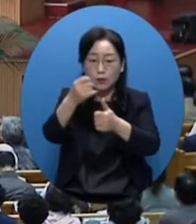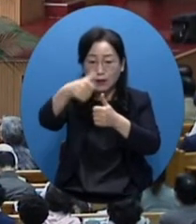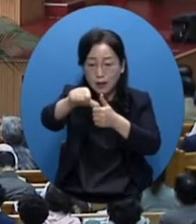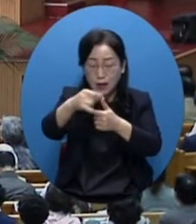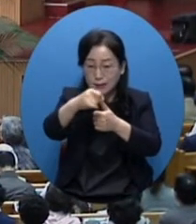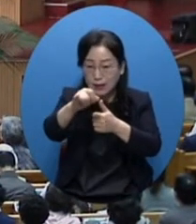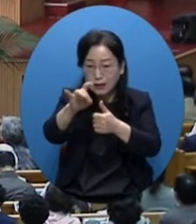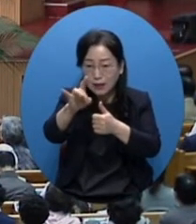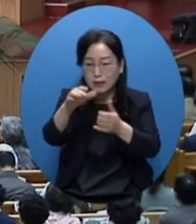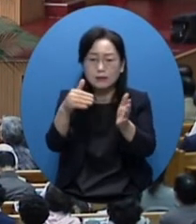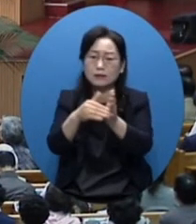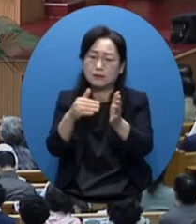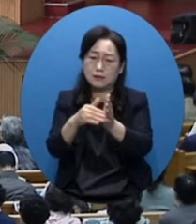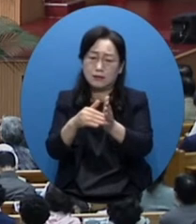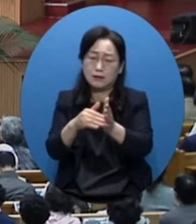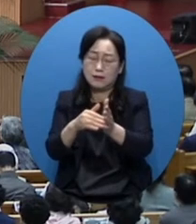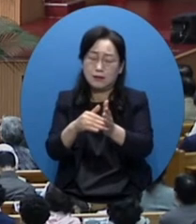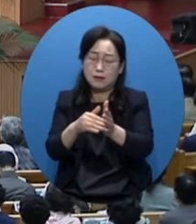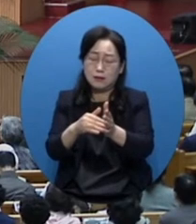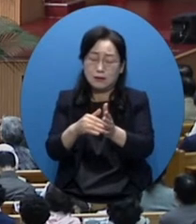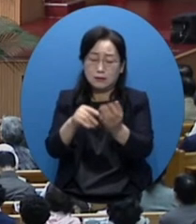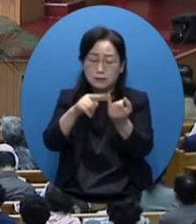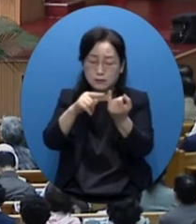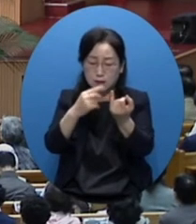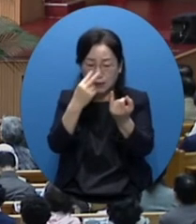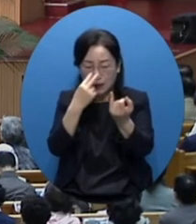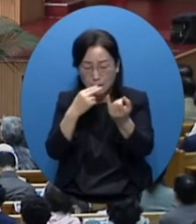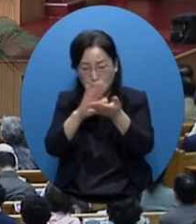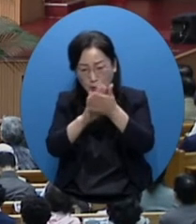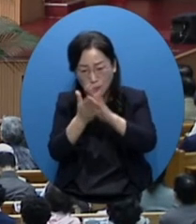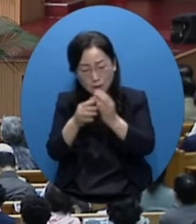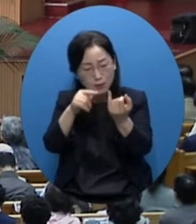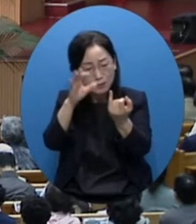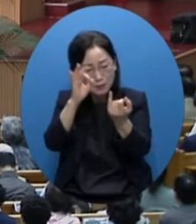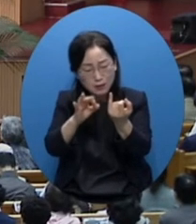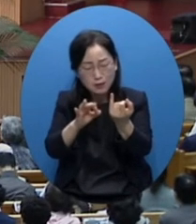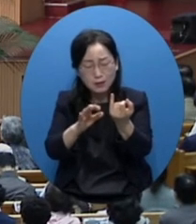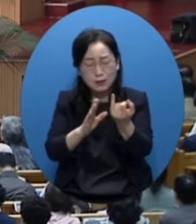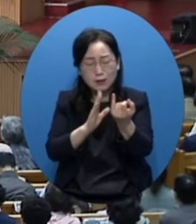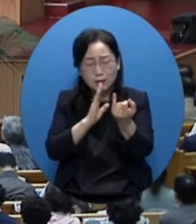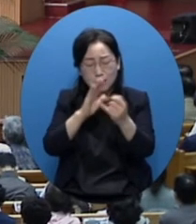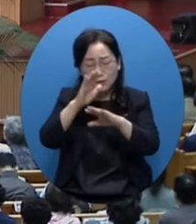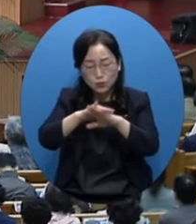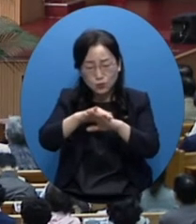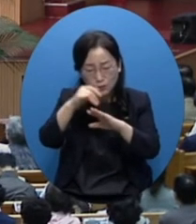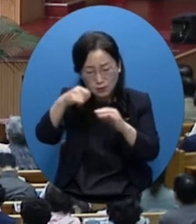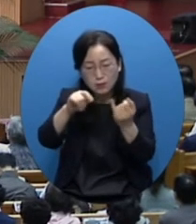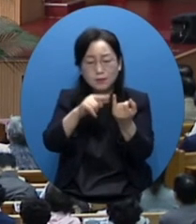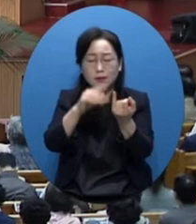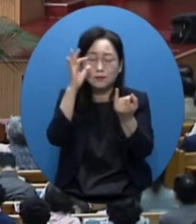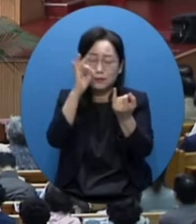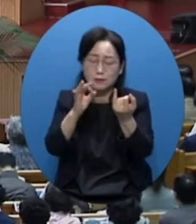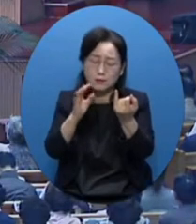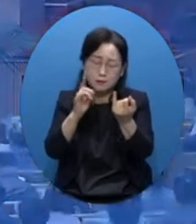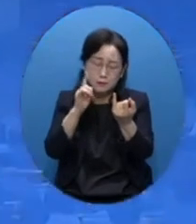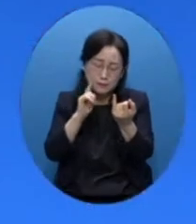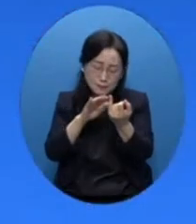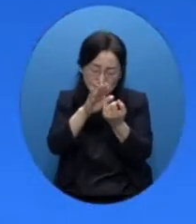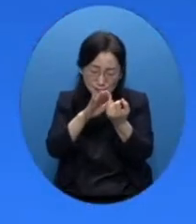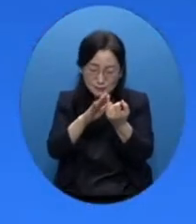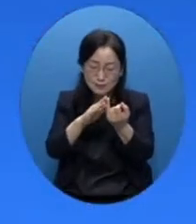철부지 꼬마 소녀 하나 있는데 그 소녀를 안고 매 3배가 석 울면서 기도합니다